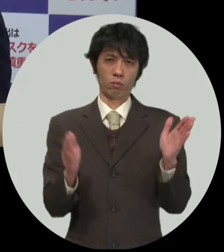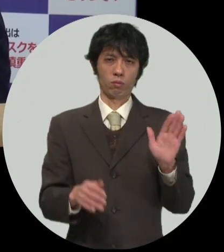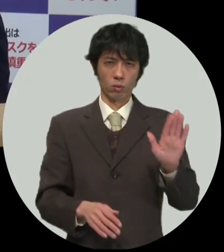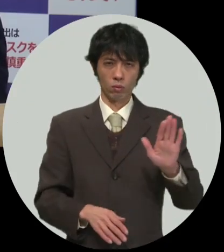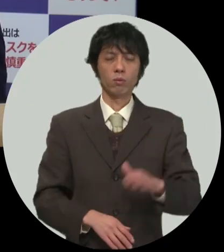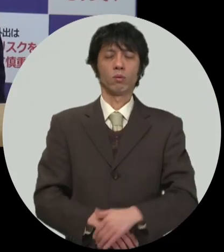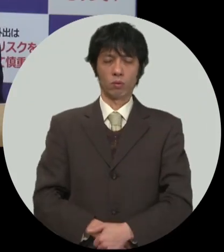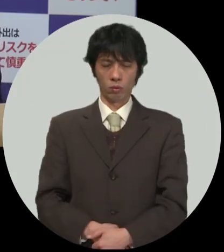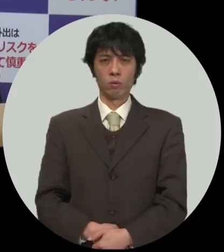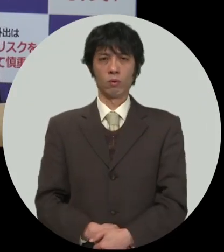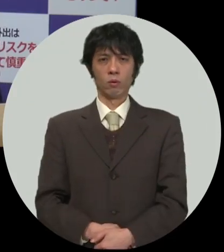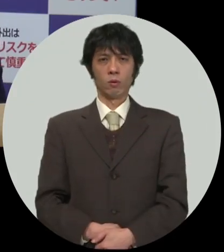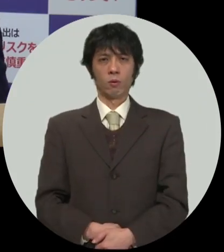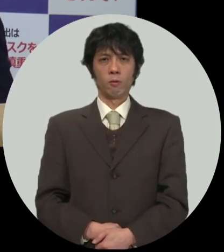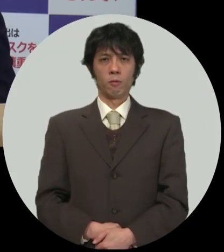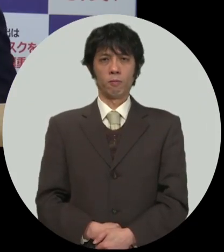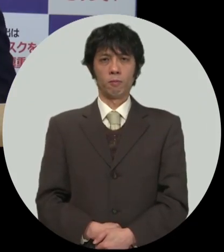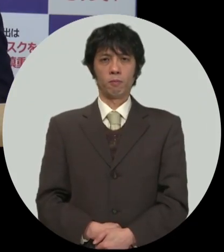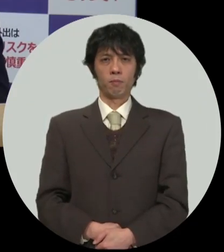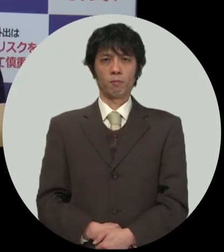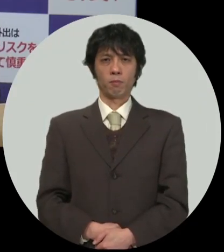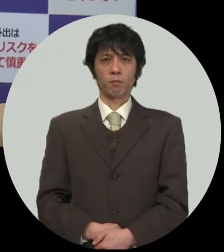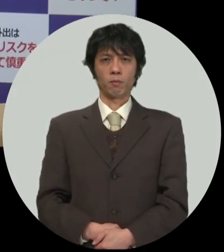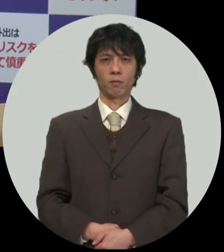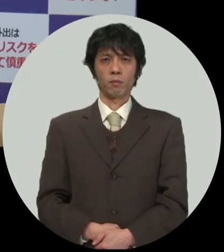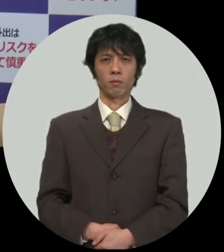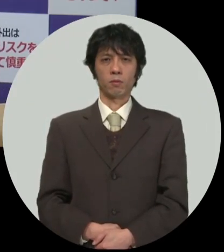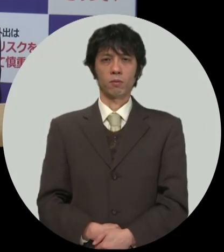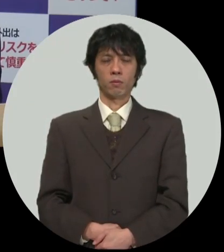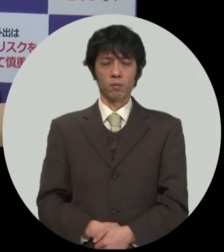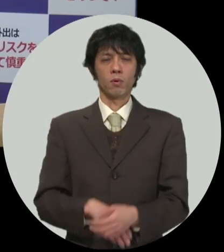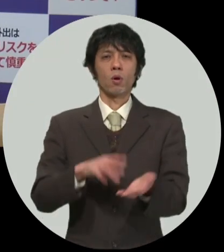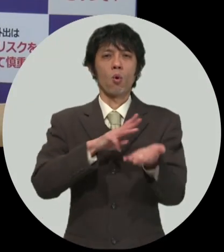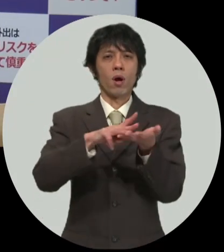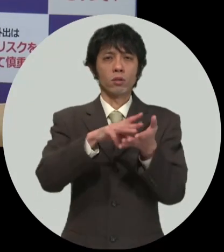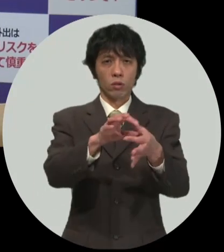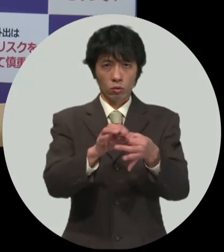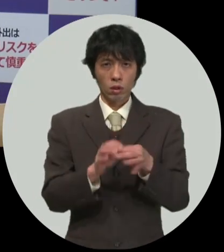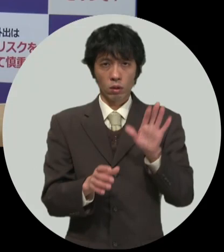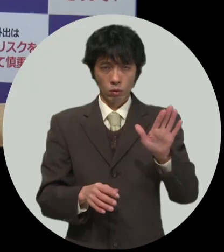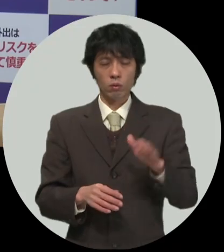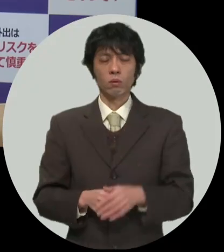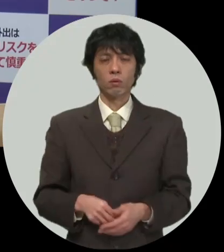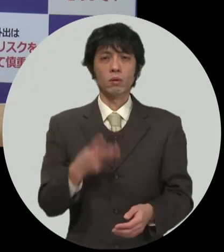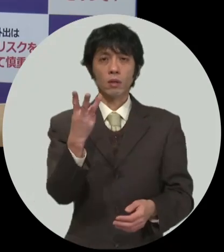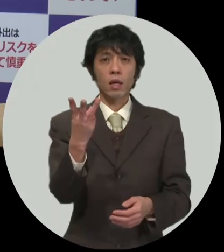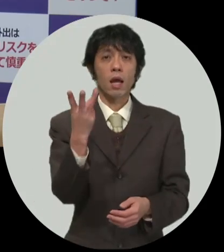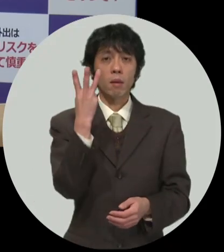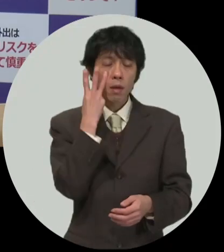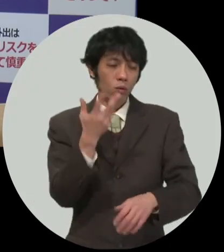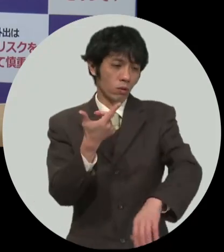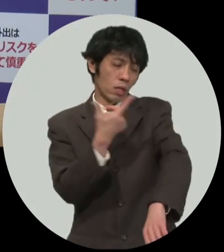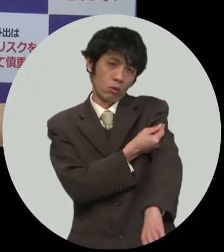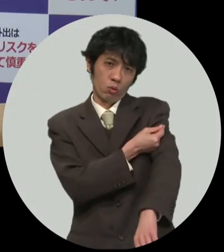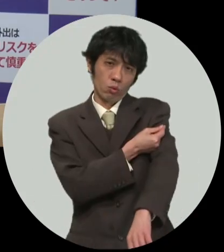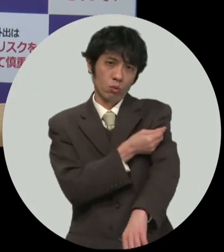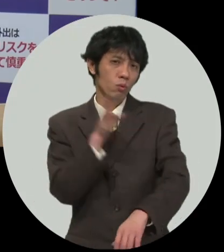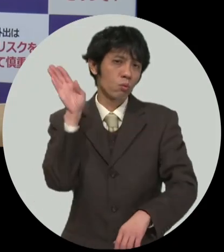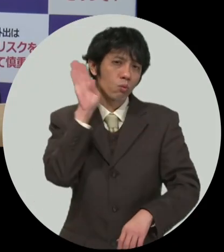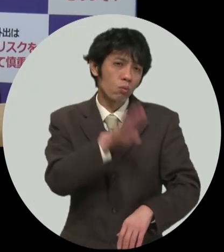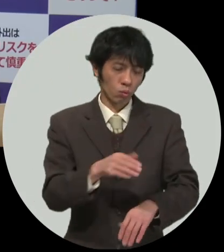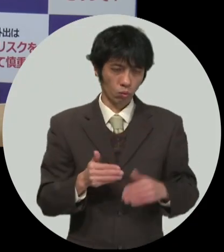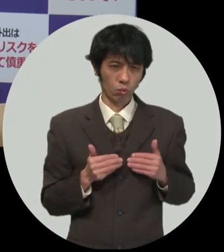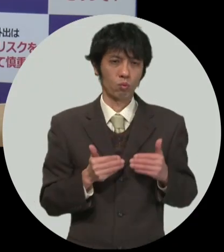ております。それからワクチンでございますが、3回目接種の速やかな実施ということで、